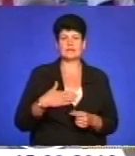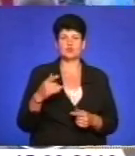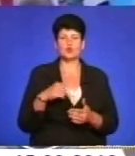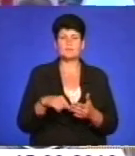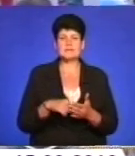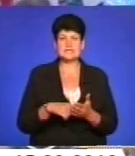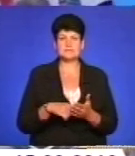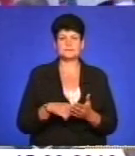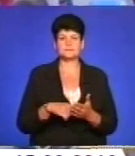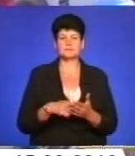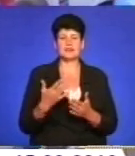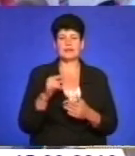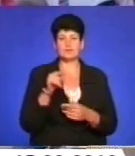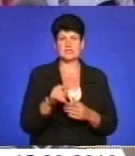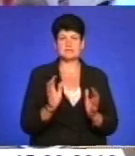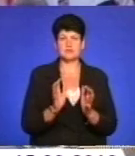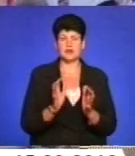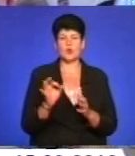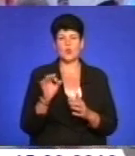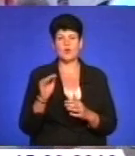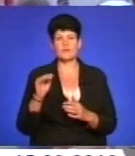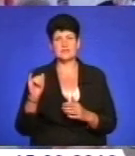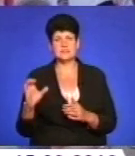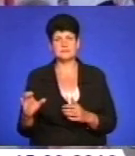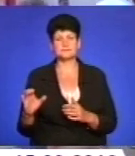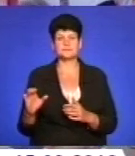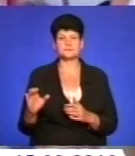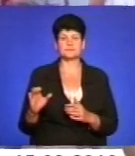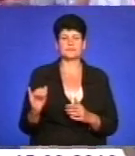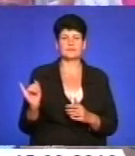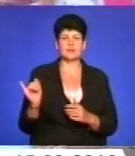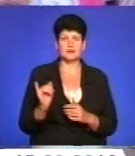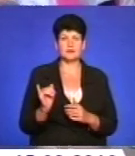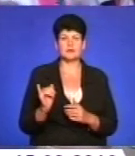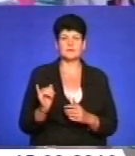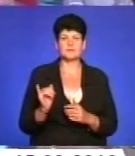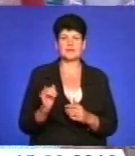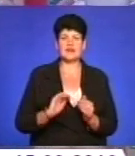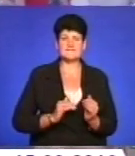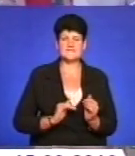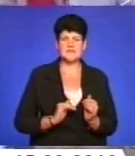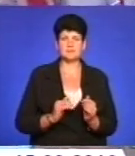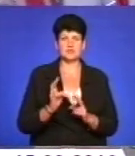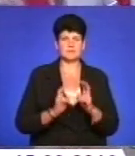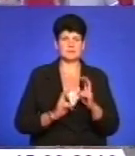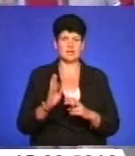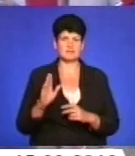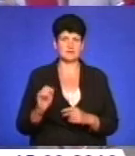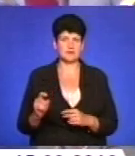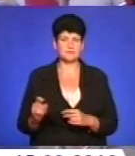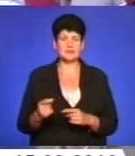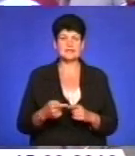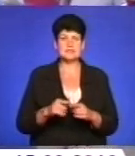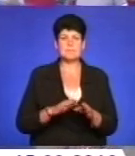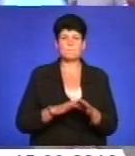яке вони зберігають і в офісах, і безпосередньо на якихось фірмах чи підприємствах. Цей